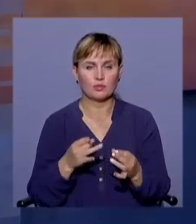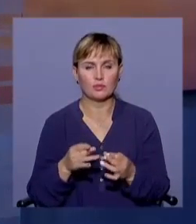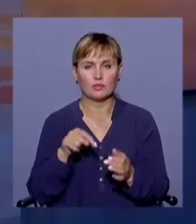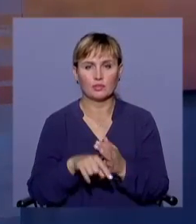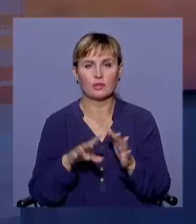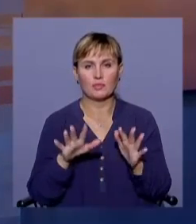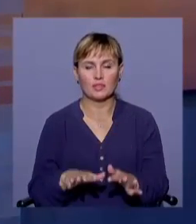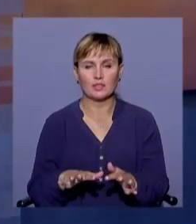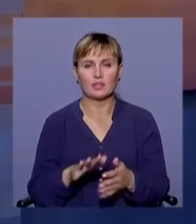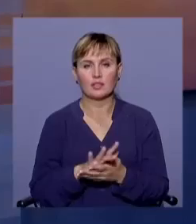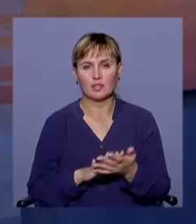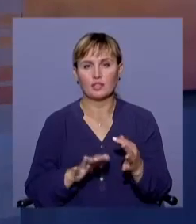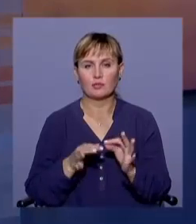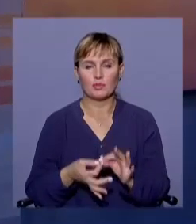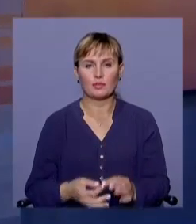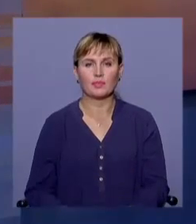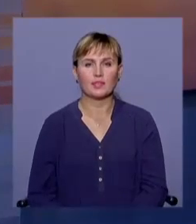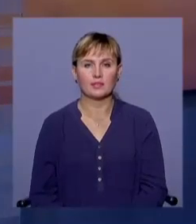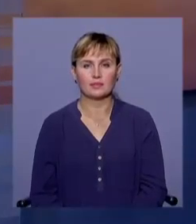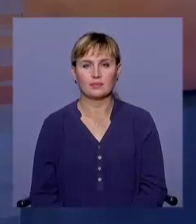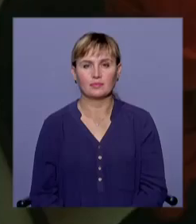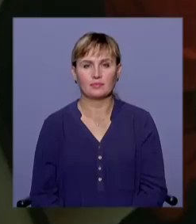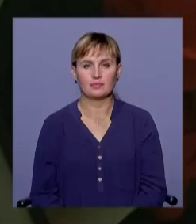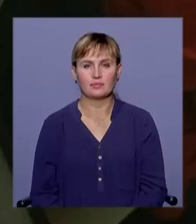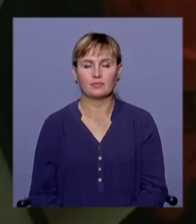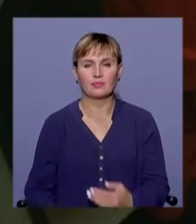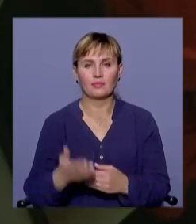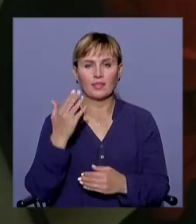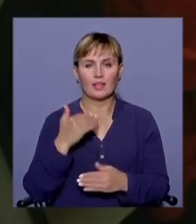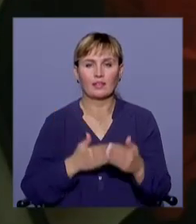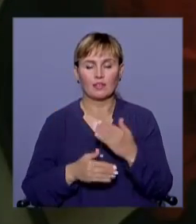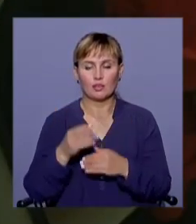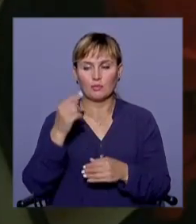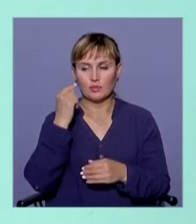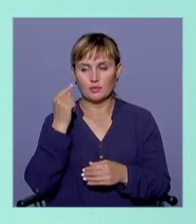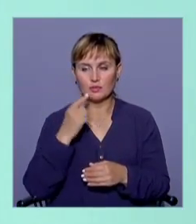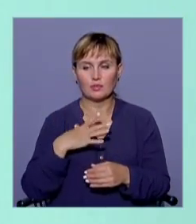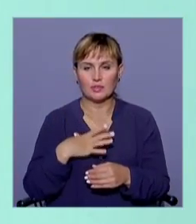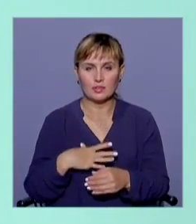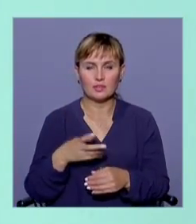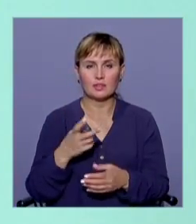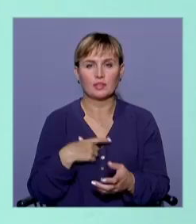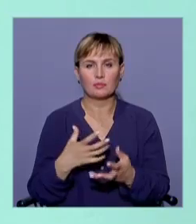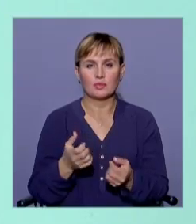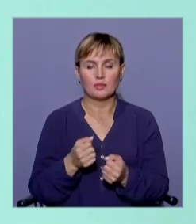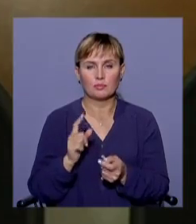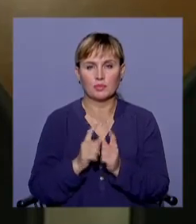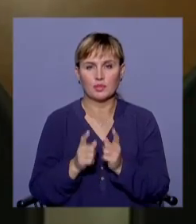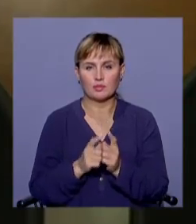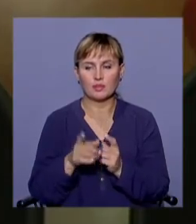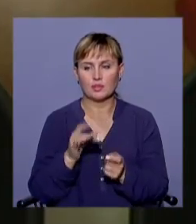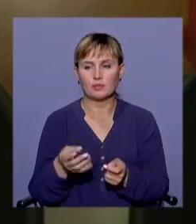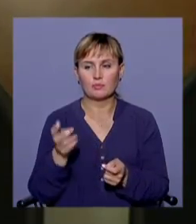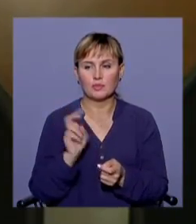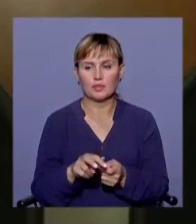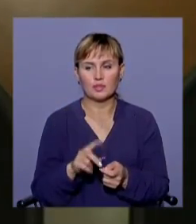прямо на местах. Подробности в следующем материале. Раньше инвалидам по слуху приходилось брать с собой сурдопереводчика и